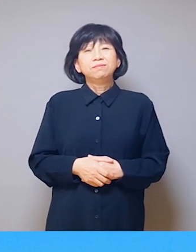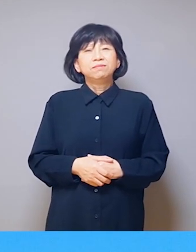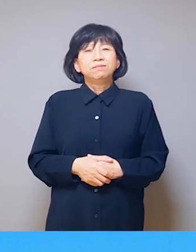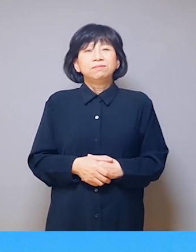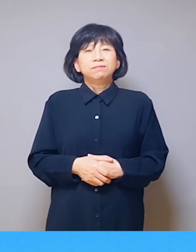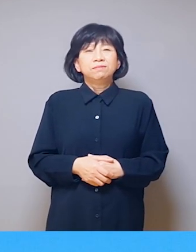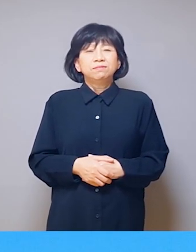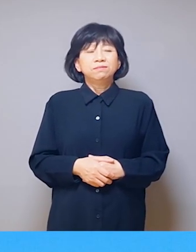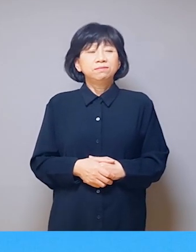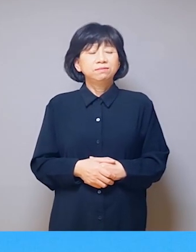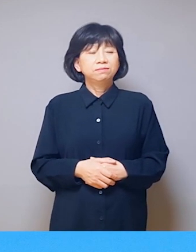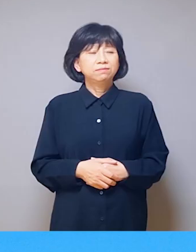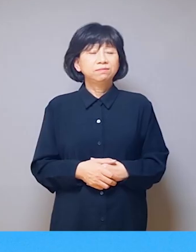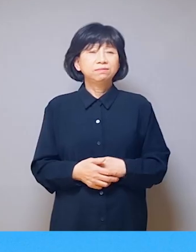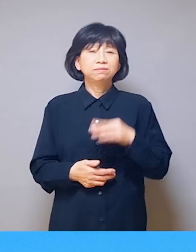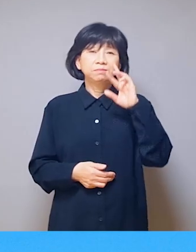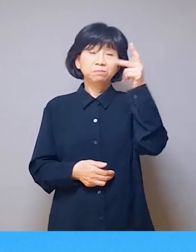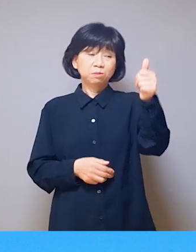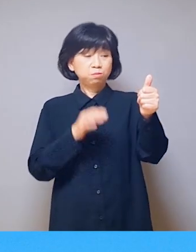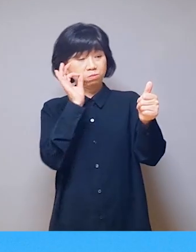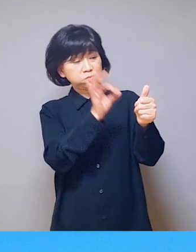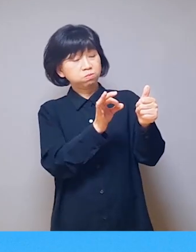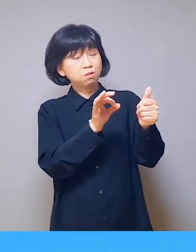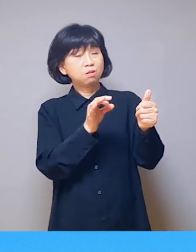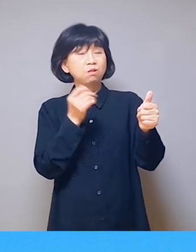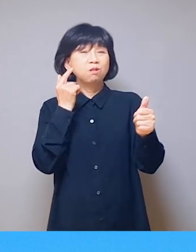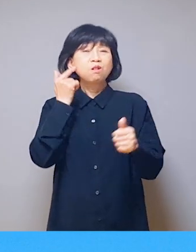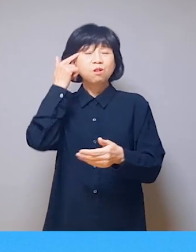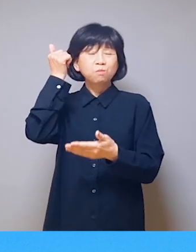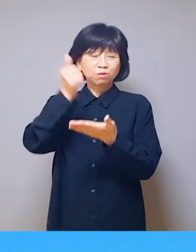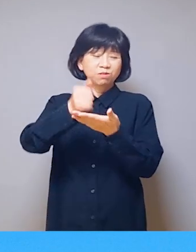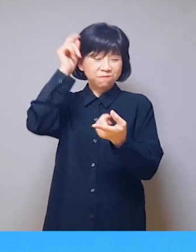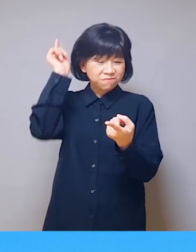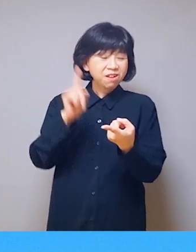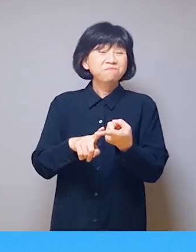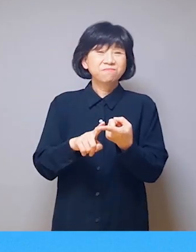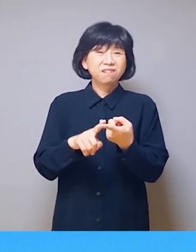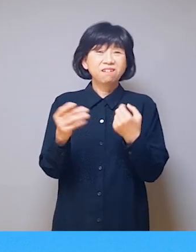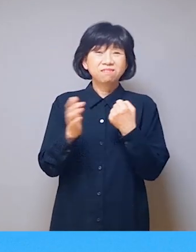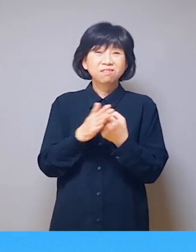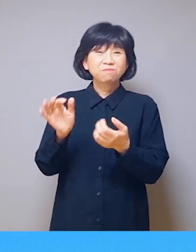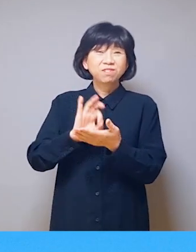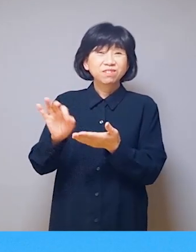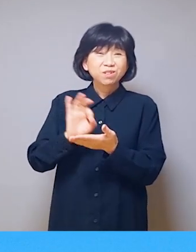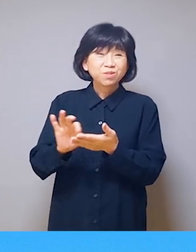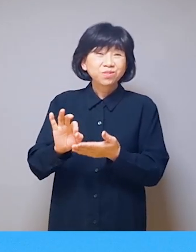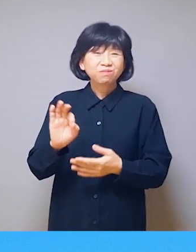누가 봐도 사도 바울은 목사님다워 이래서 하나님이 사용하셨을까요?